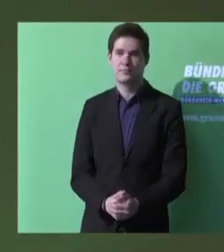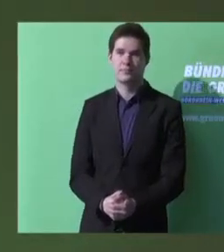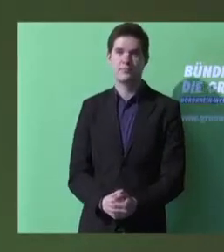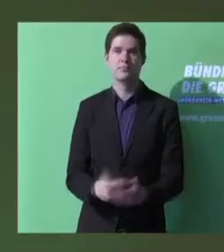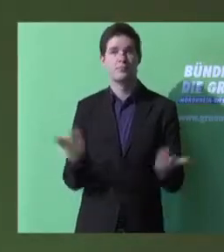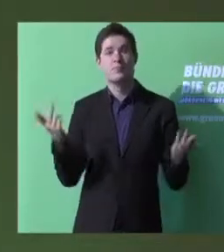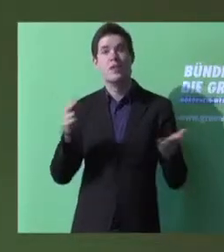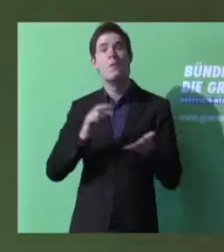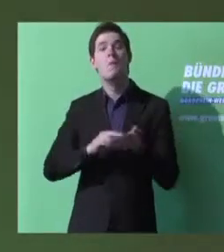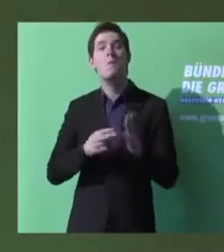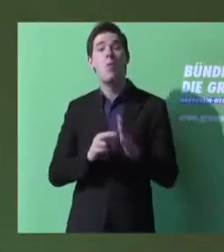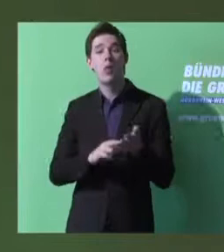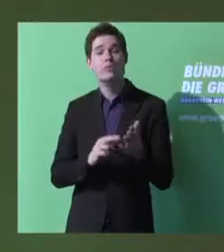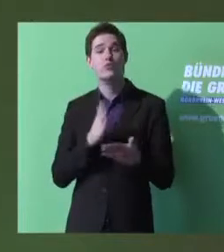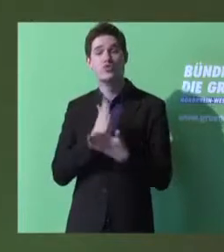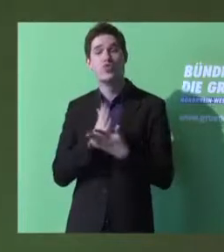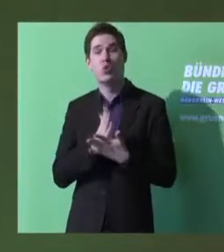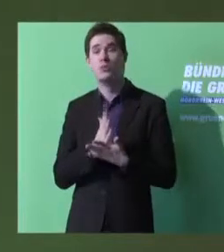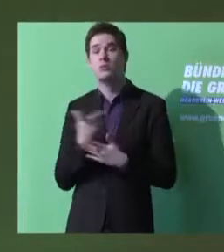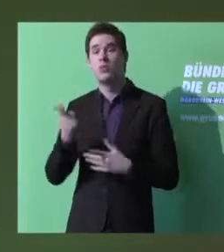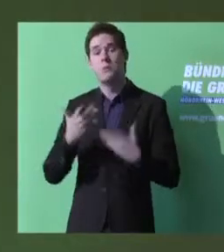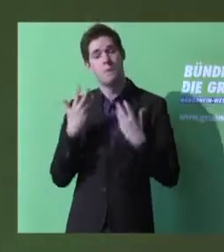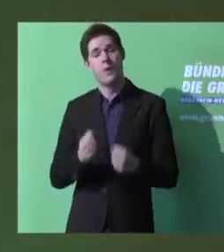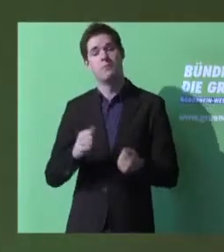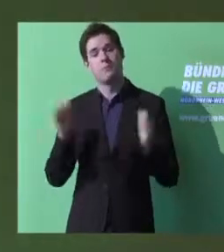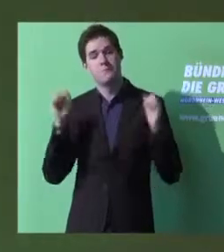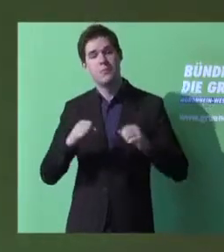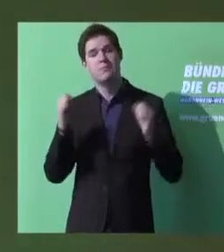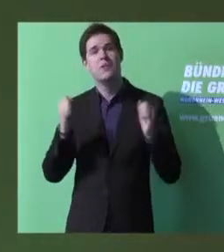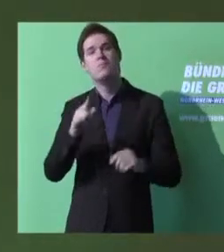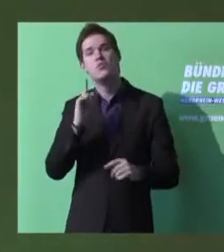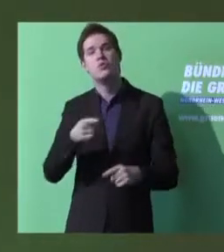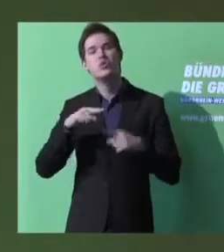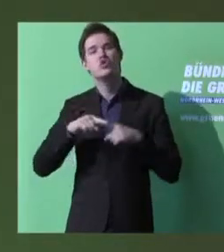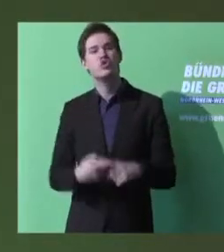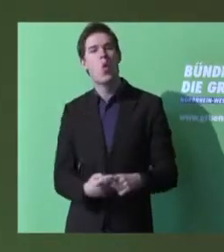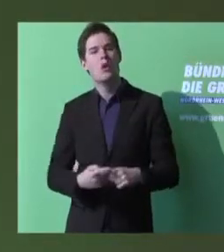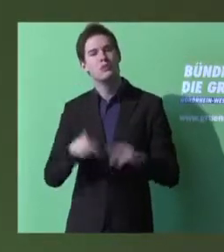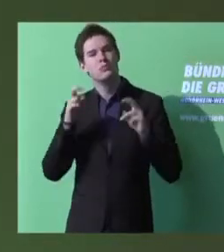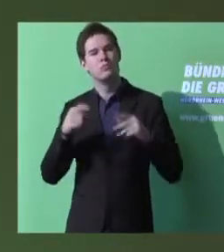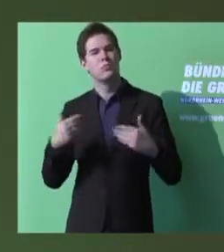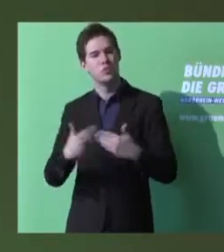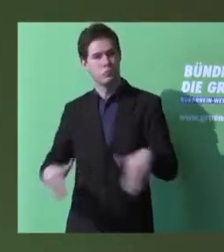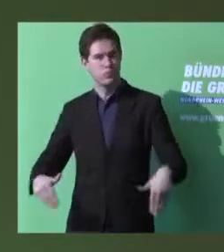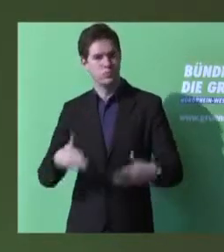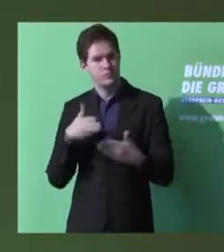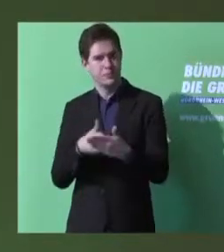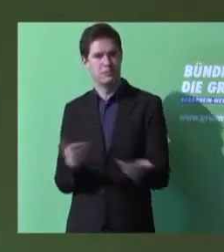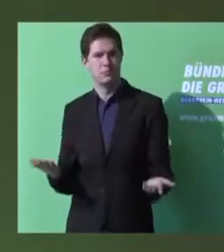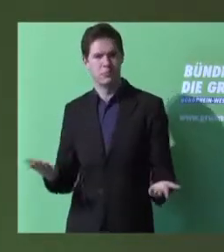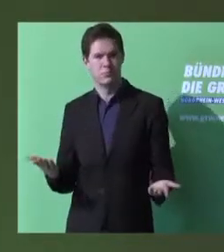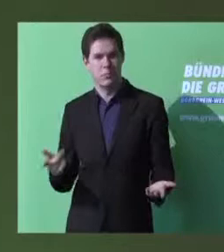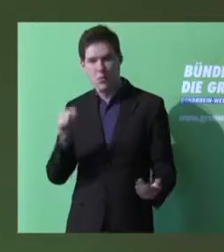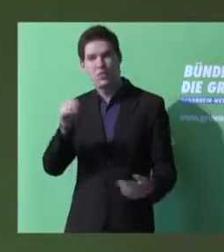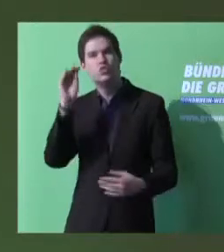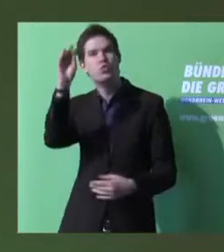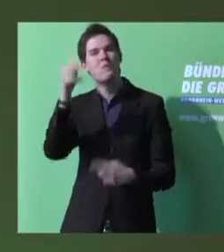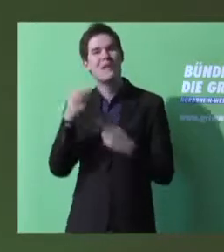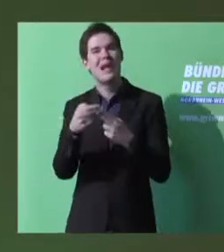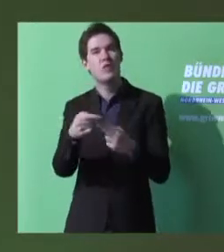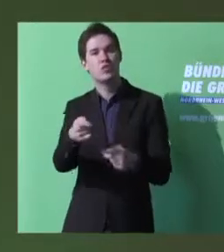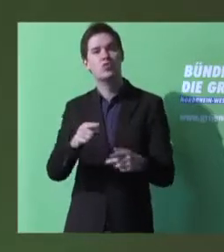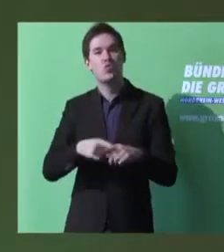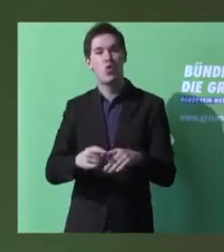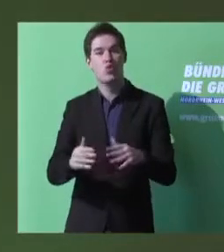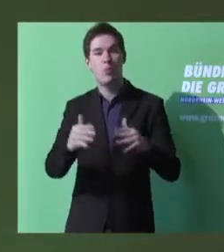beschlossen, eine Schuldenbremse, weil sie gesagt hat, die Schulden für nachfolgende Generationen können immer nicht größer werden. Aber wir